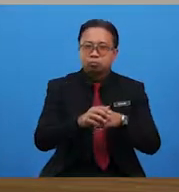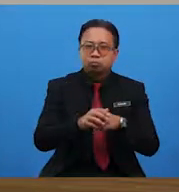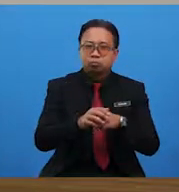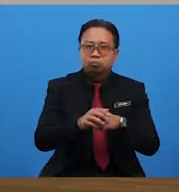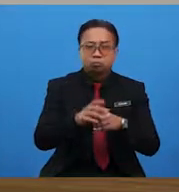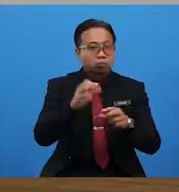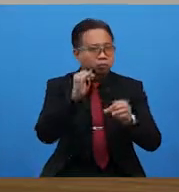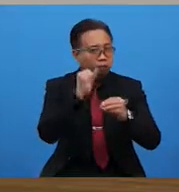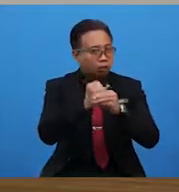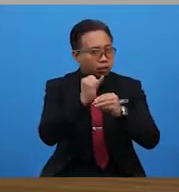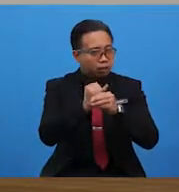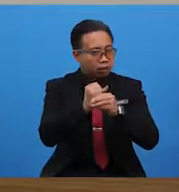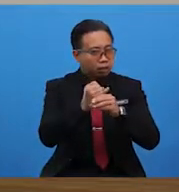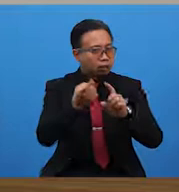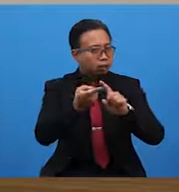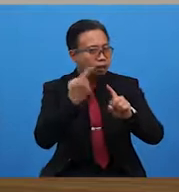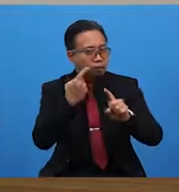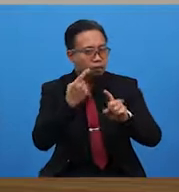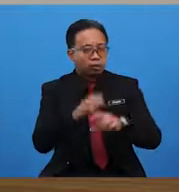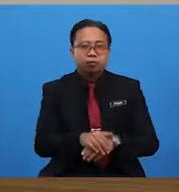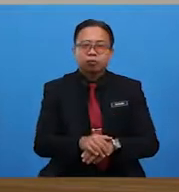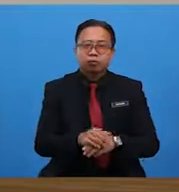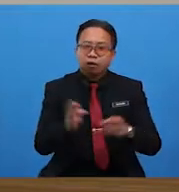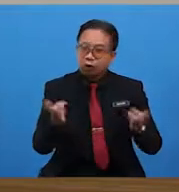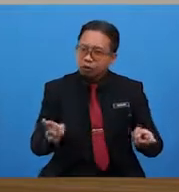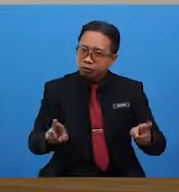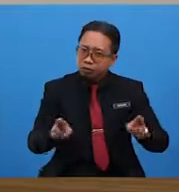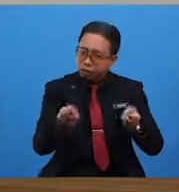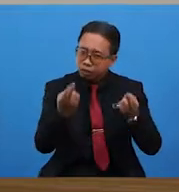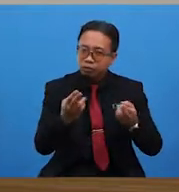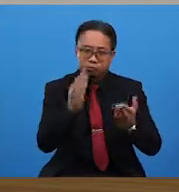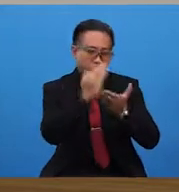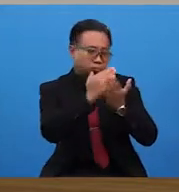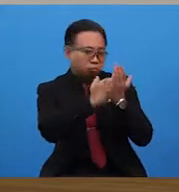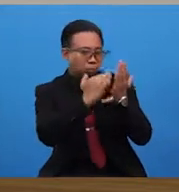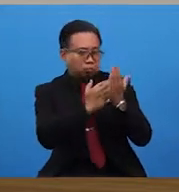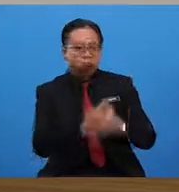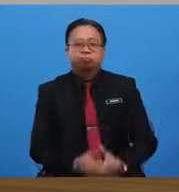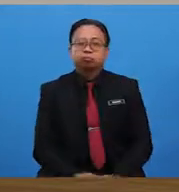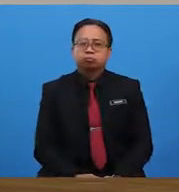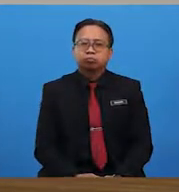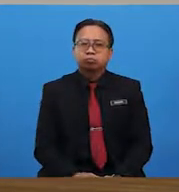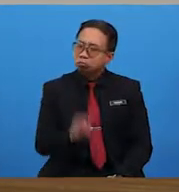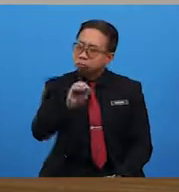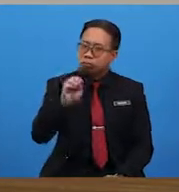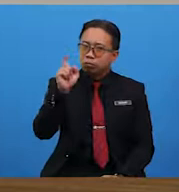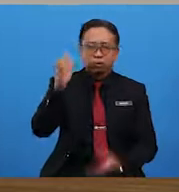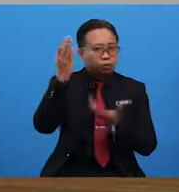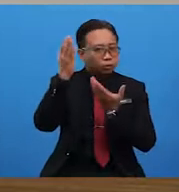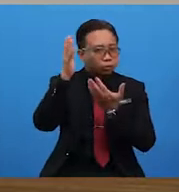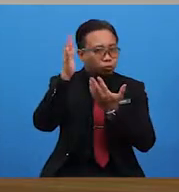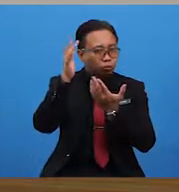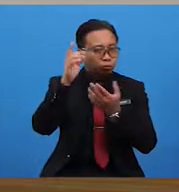daripada ideal dan perancangan yang hebat juga belajar tentu sudah tertumpu tunggu fokus